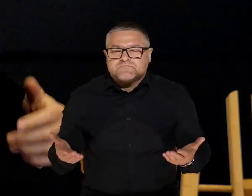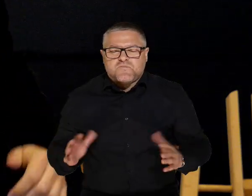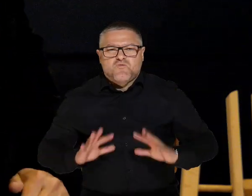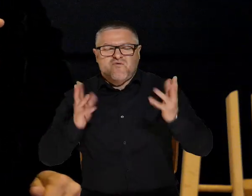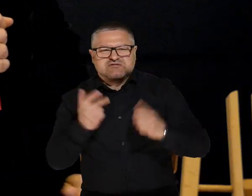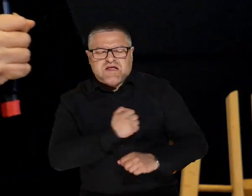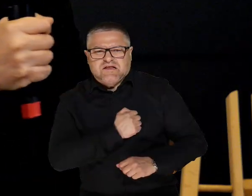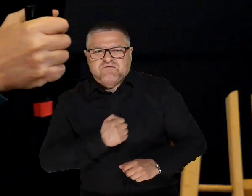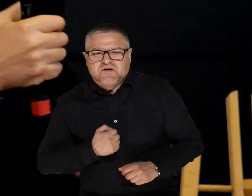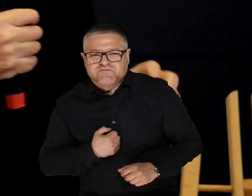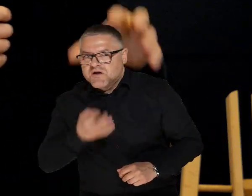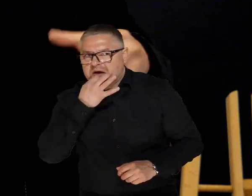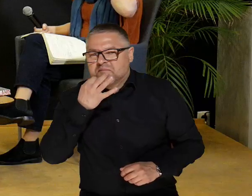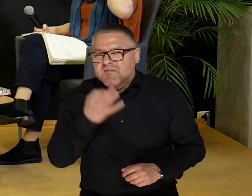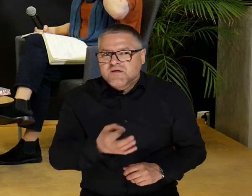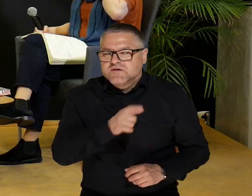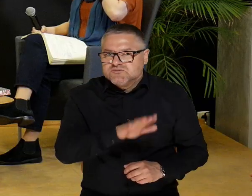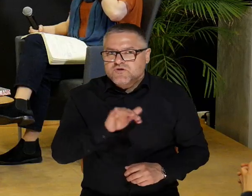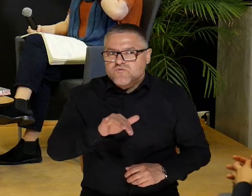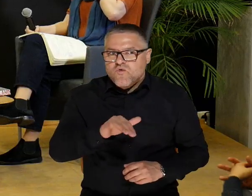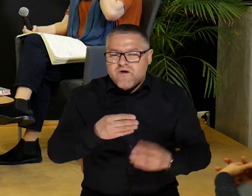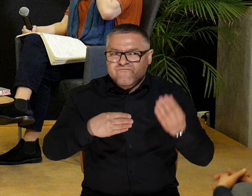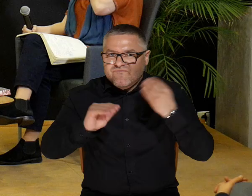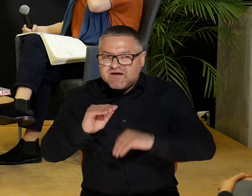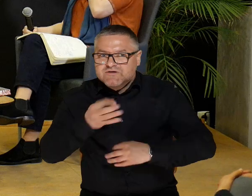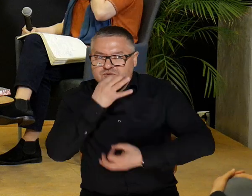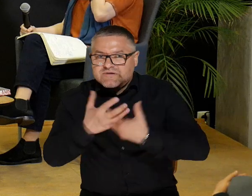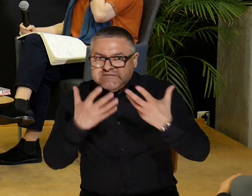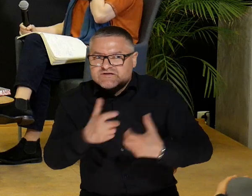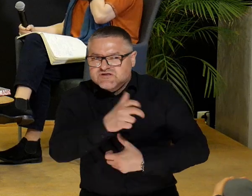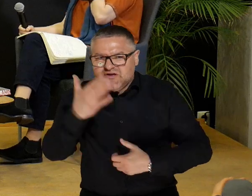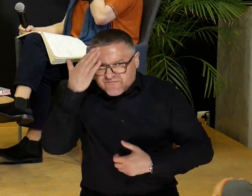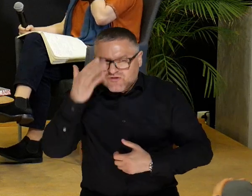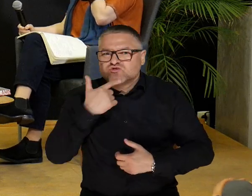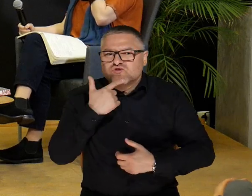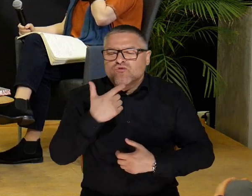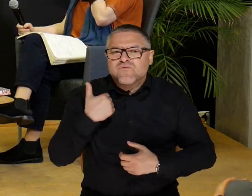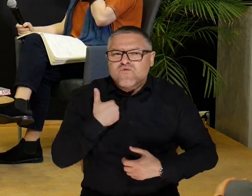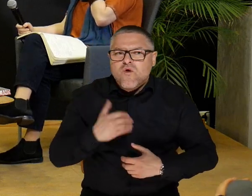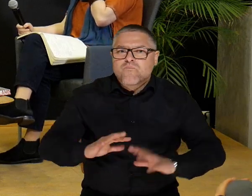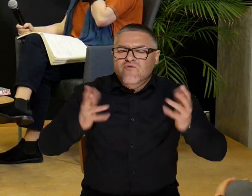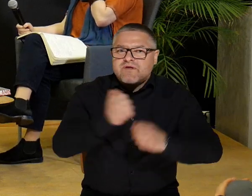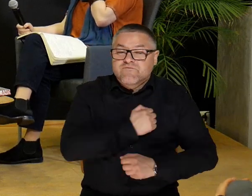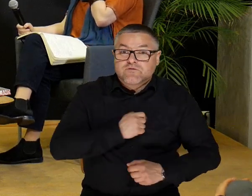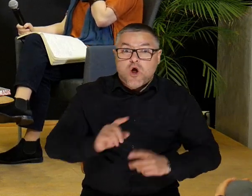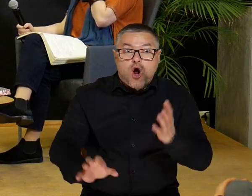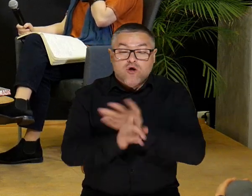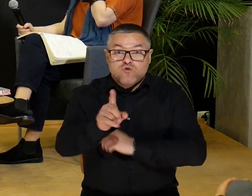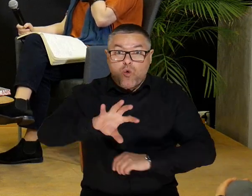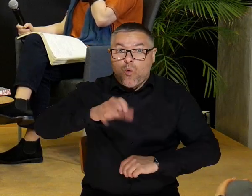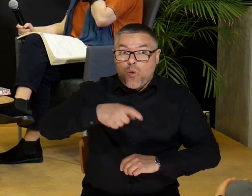No to zapytałem się ich wtedy, czy mam opowiedzieć coś więcej o tym, czy oni wiedzą o Powstaniu Warszawskim. I okazało się, że ta grupa, to była